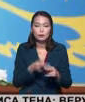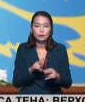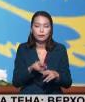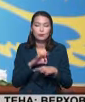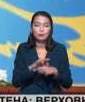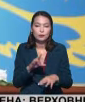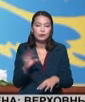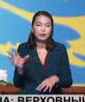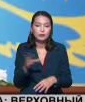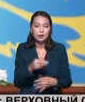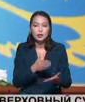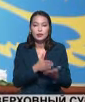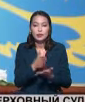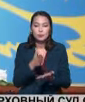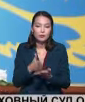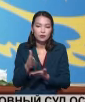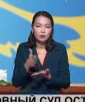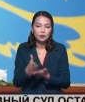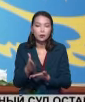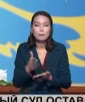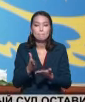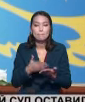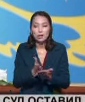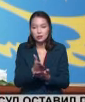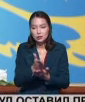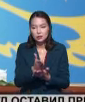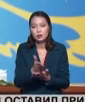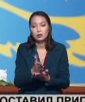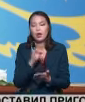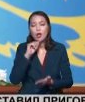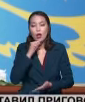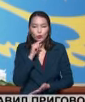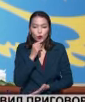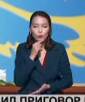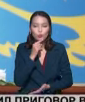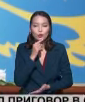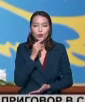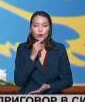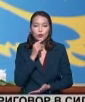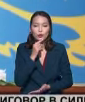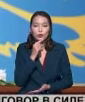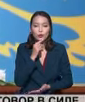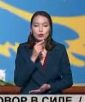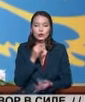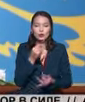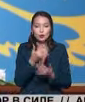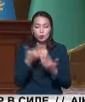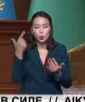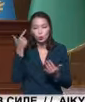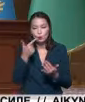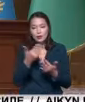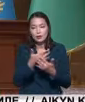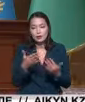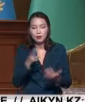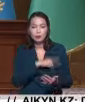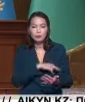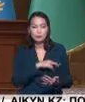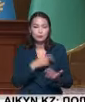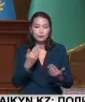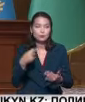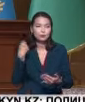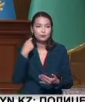всем направлениям в политике, экономике, культурно-гуманитарной сфере. В завершение